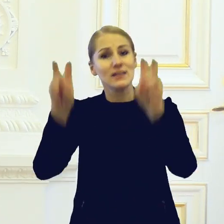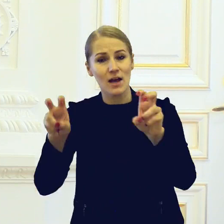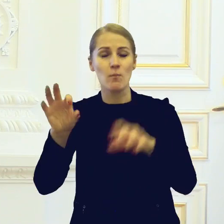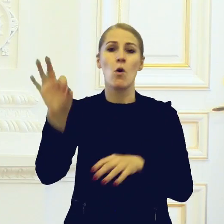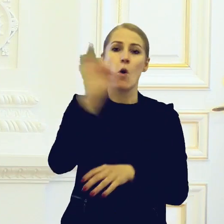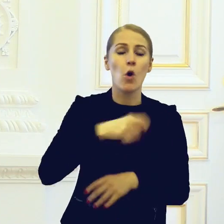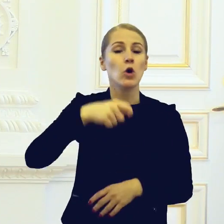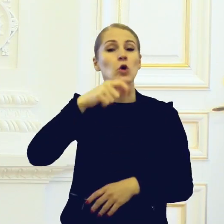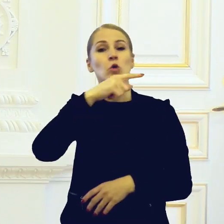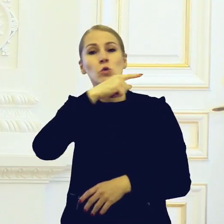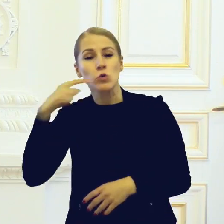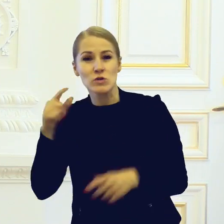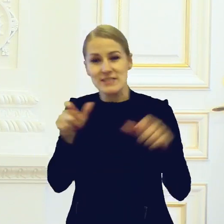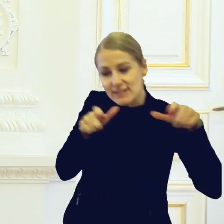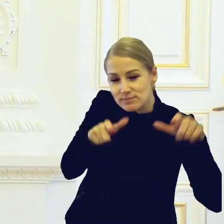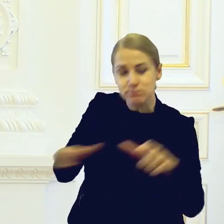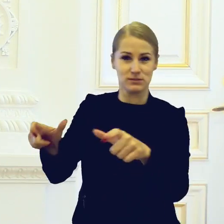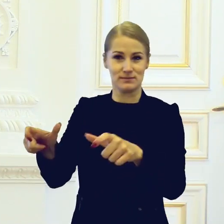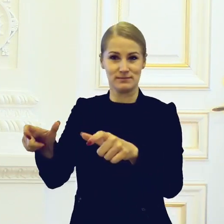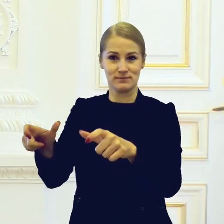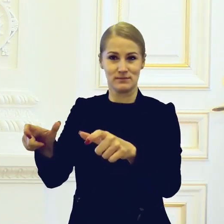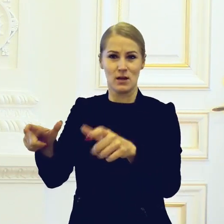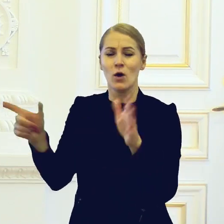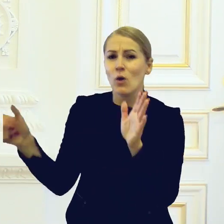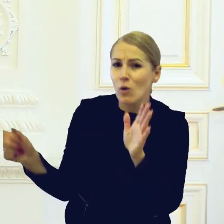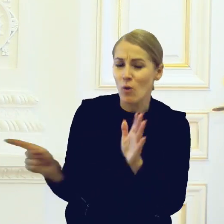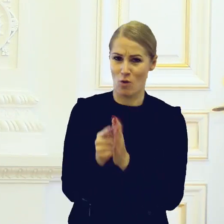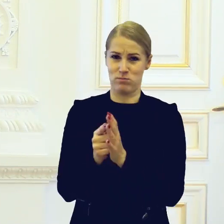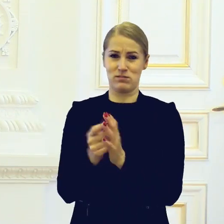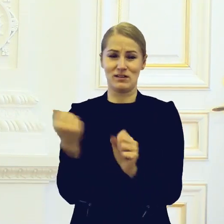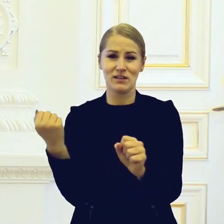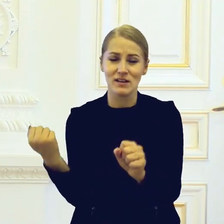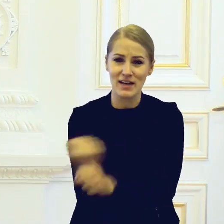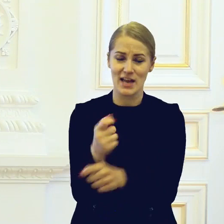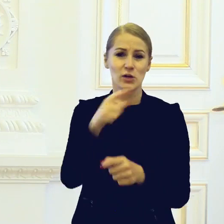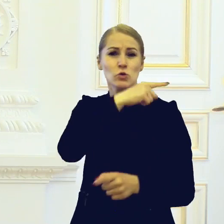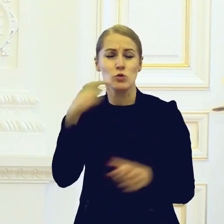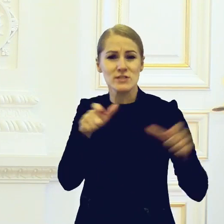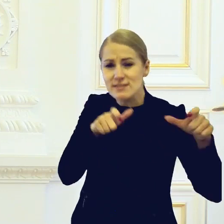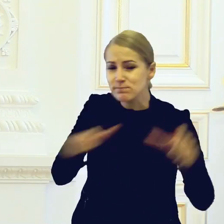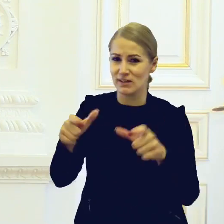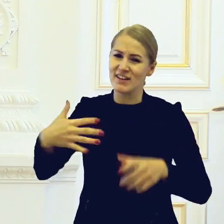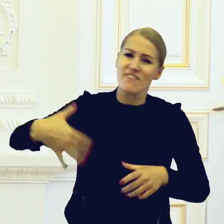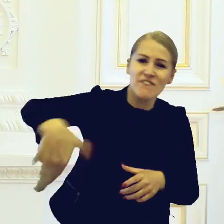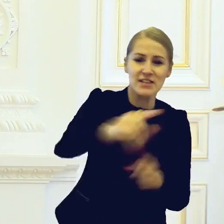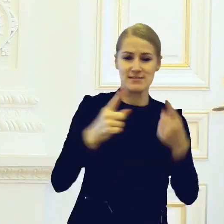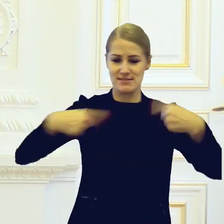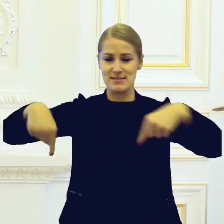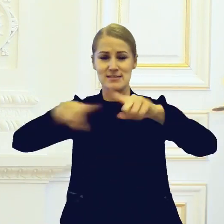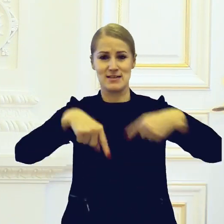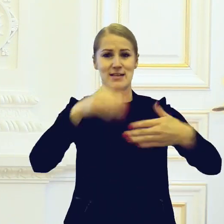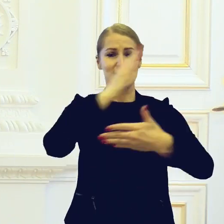sankcijų Rusijai griežtinimą. Mes privalome visiškai izoliuoti šalį agresorę visose sektoriuose ir